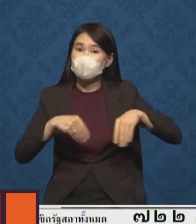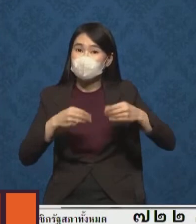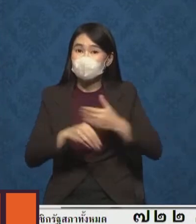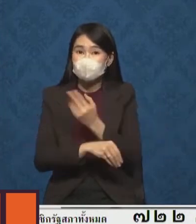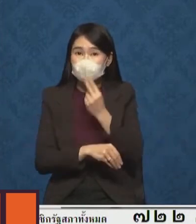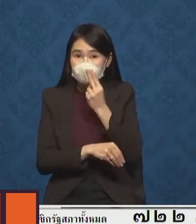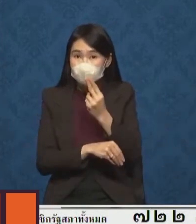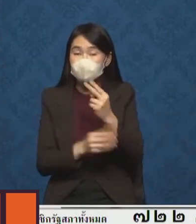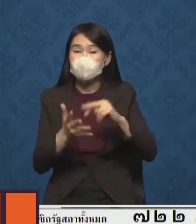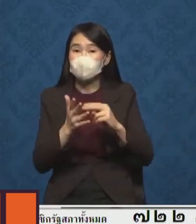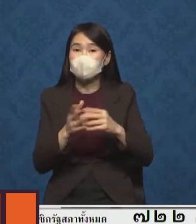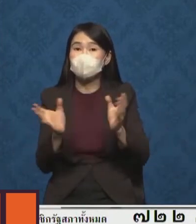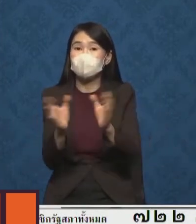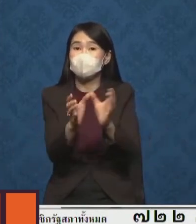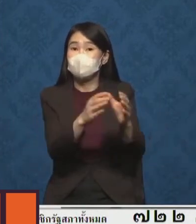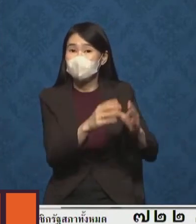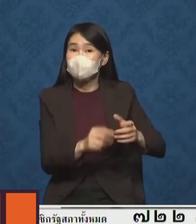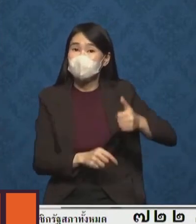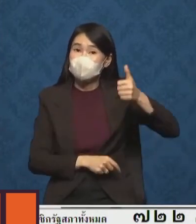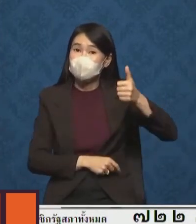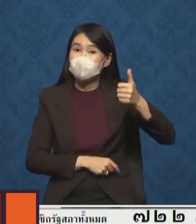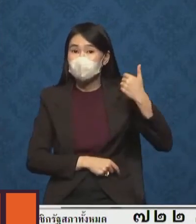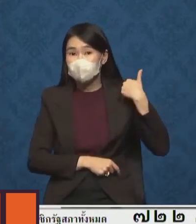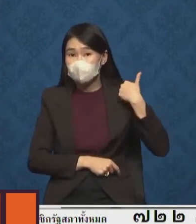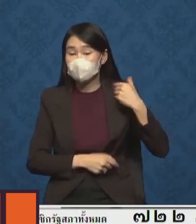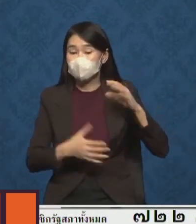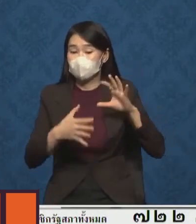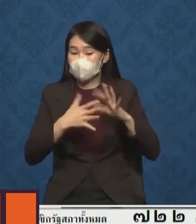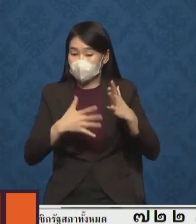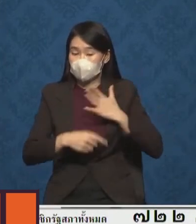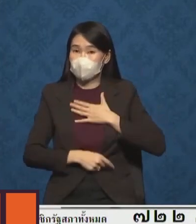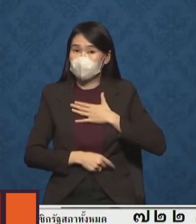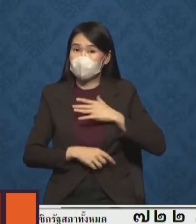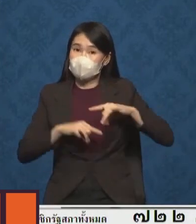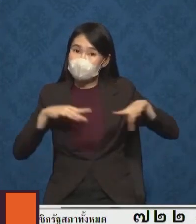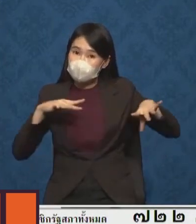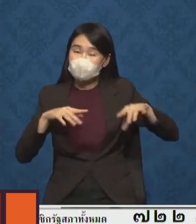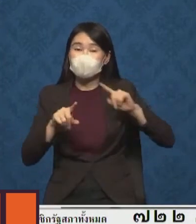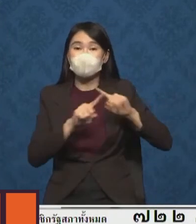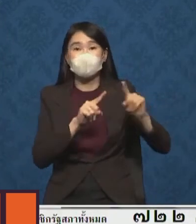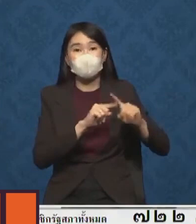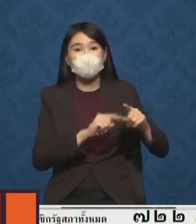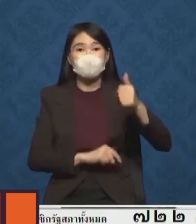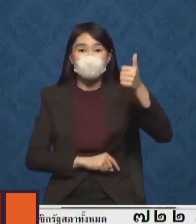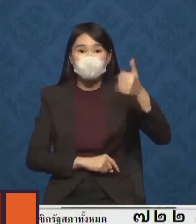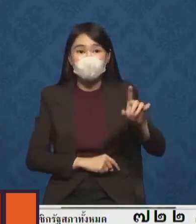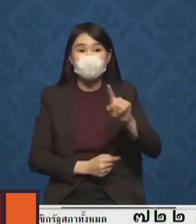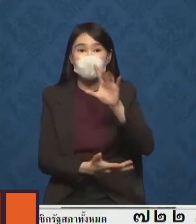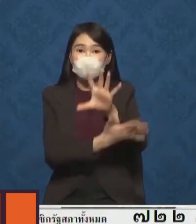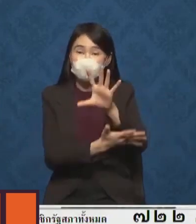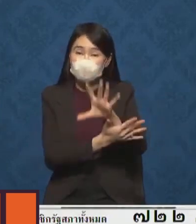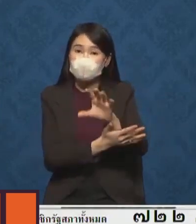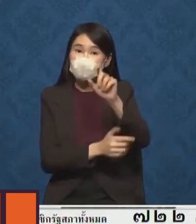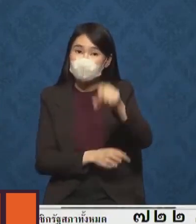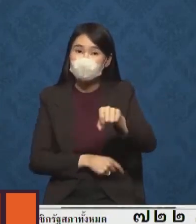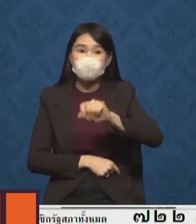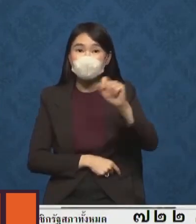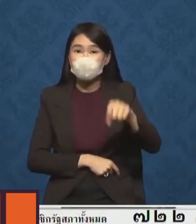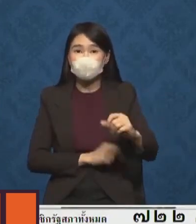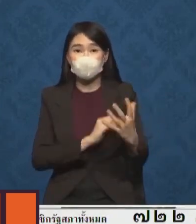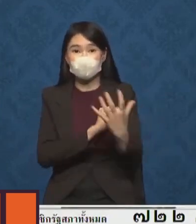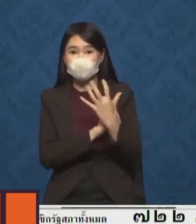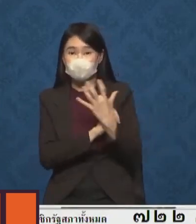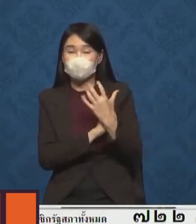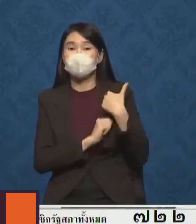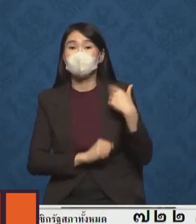เขาเทานั้นและไม่เกี่ยวกับพวกเราหรอพวกผมที่เป็นคนมาบงครับใช้หรือเป็คนทถูกบังครับ